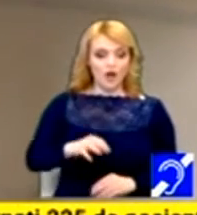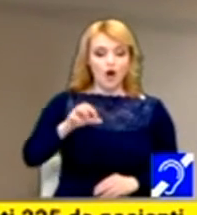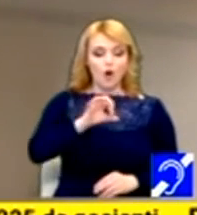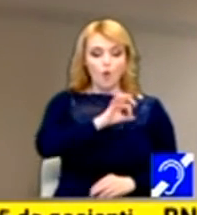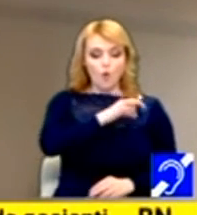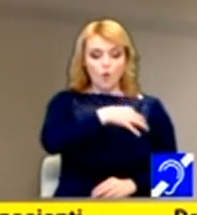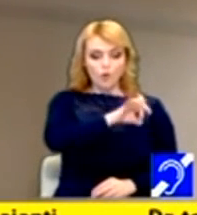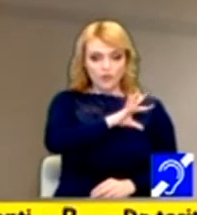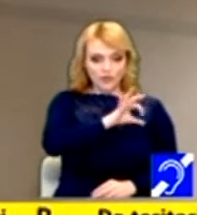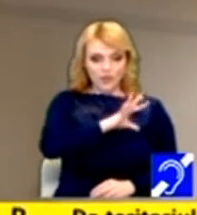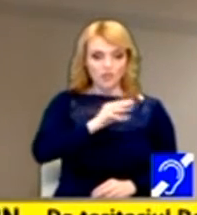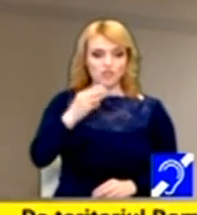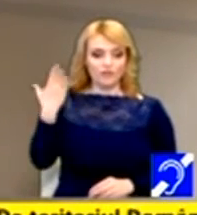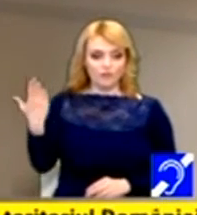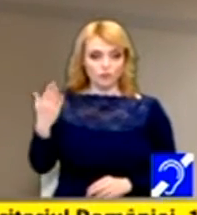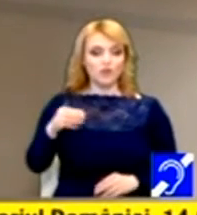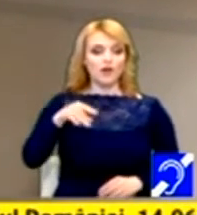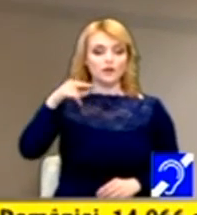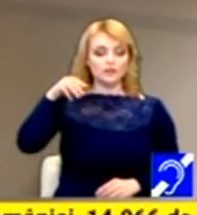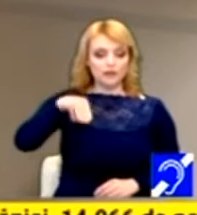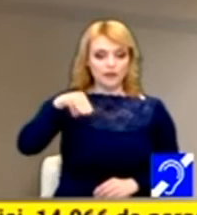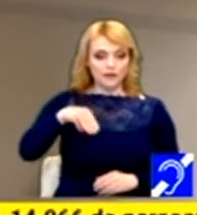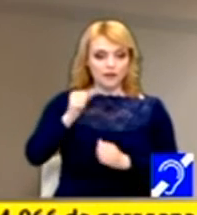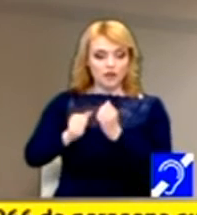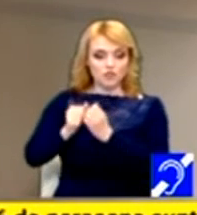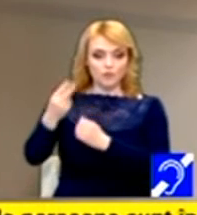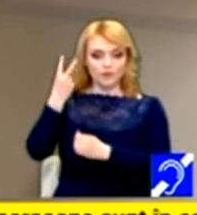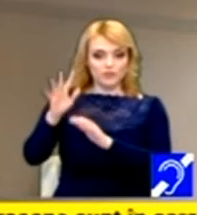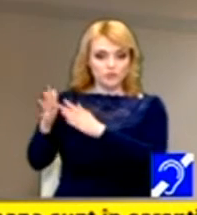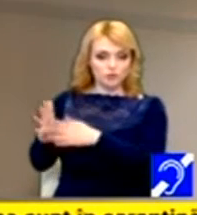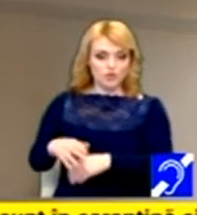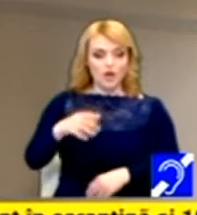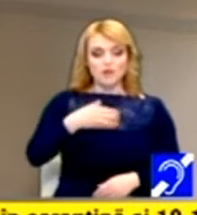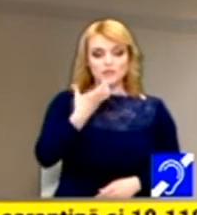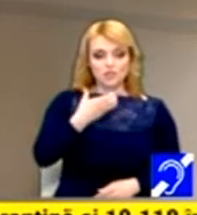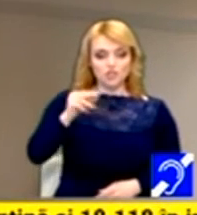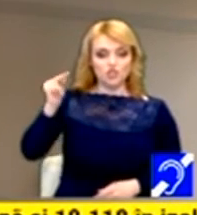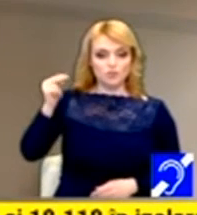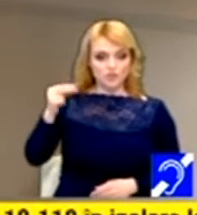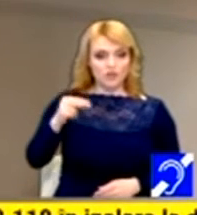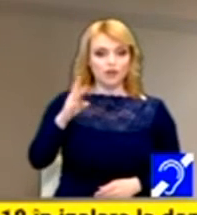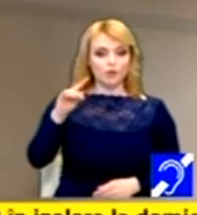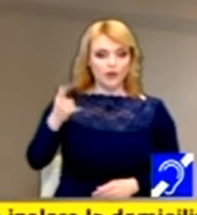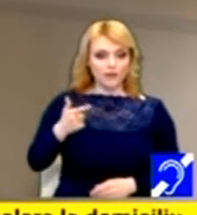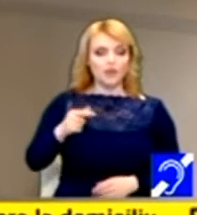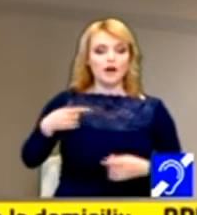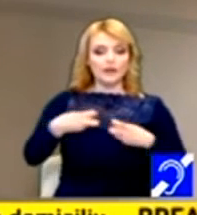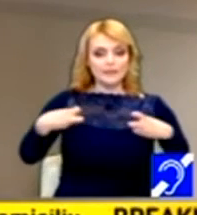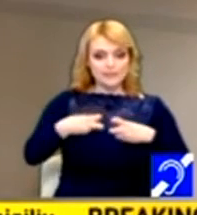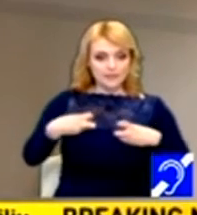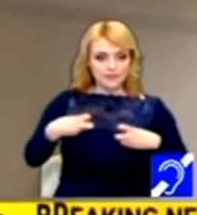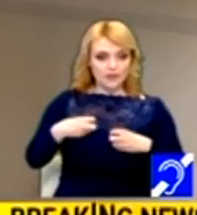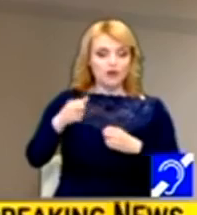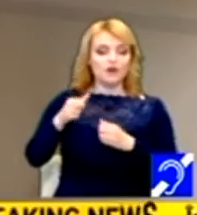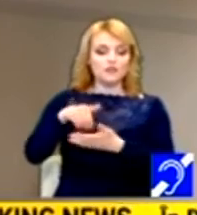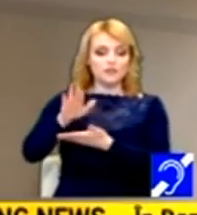Orhei, Ștefan Vodă, Taraclia 2 cazuri, Strășeni, Cimișlia, Criuleni, Florești, Rezina